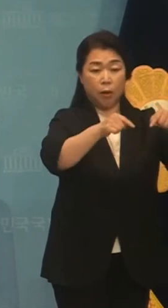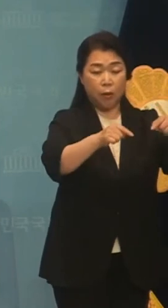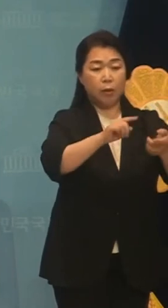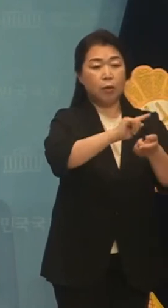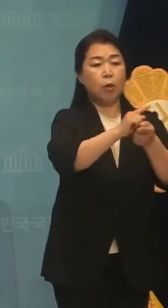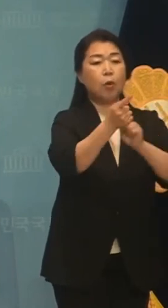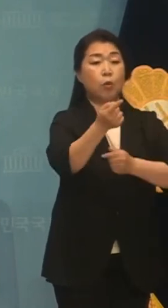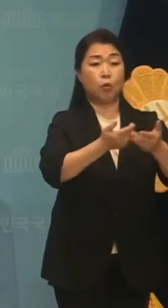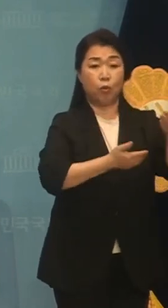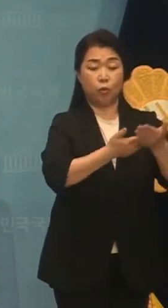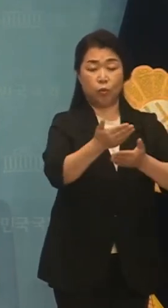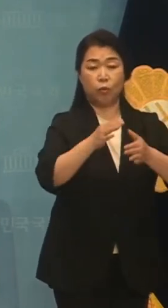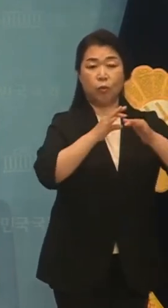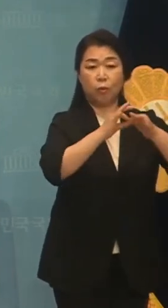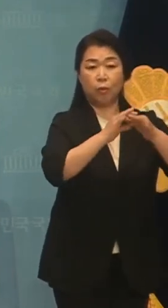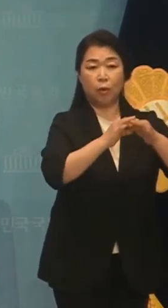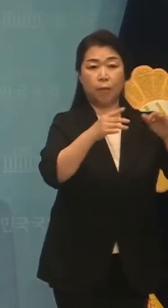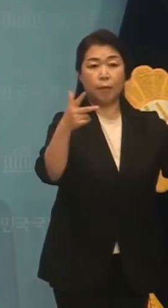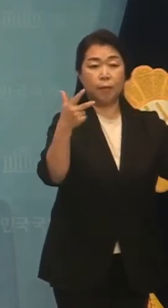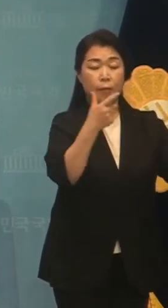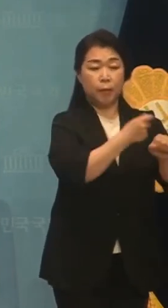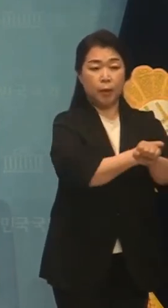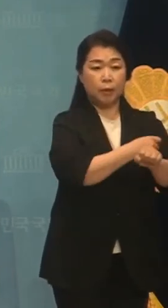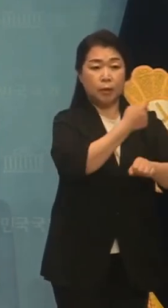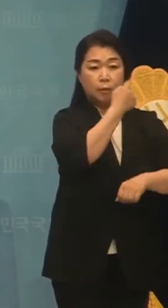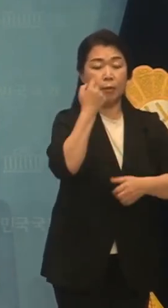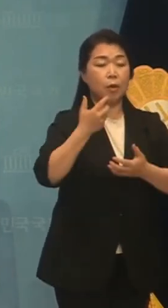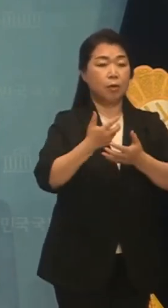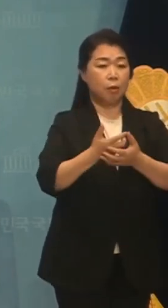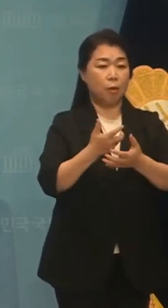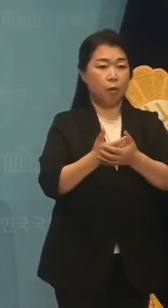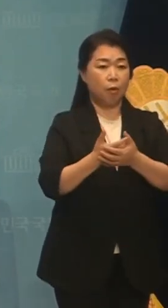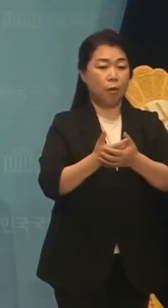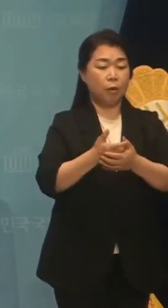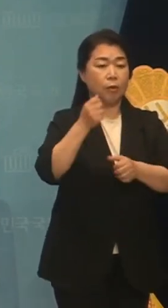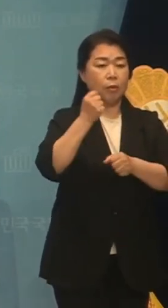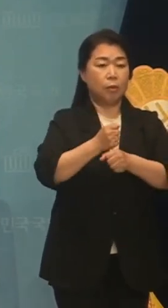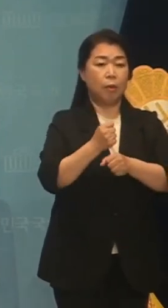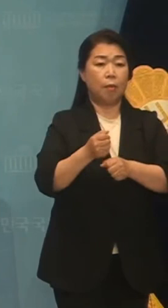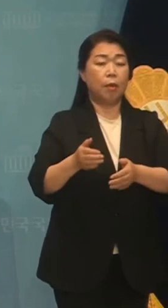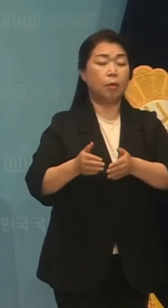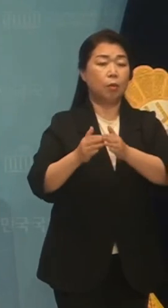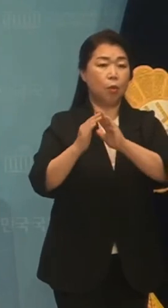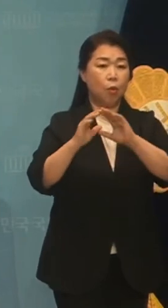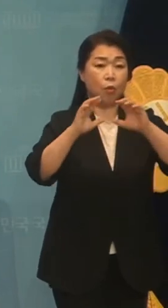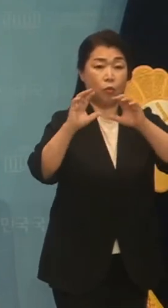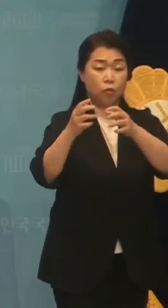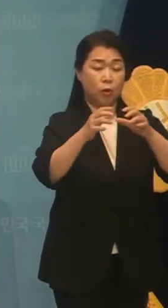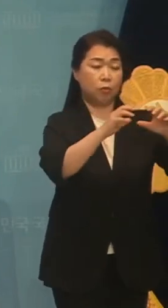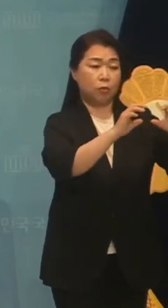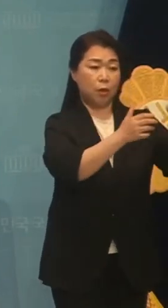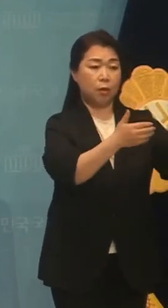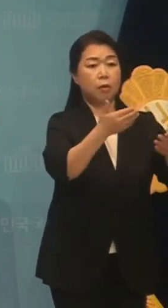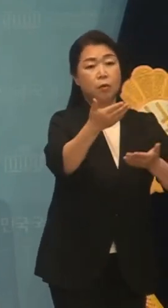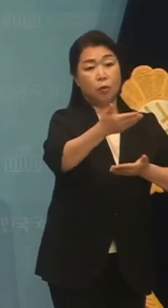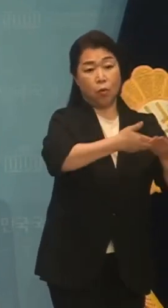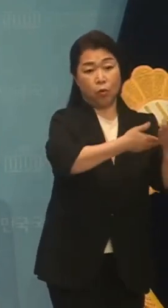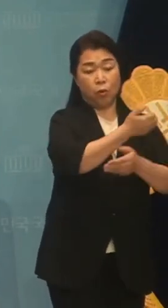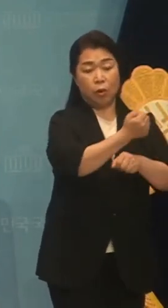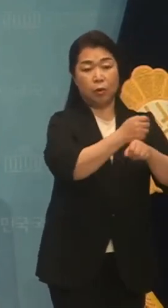상호 교류를 통해서 백신 접종 증명서 시스템 구축을 통해 국가 간 교류에